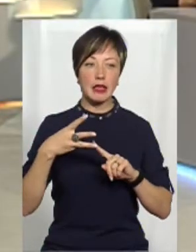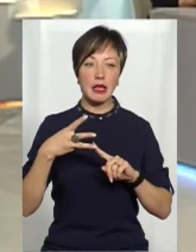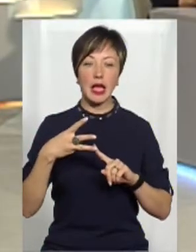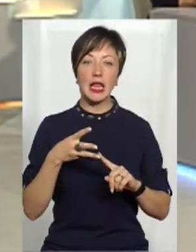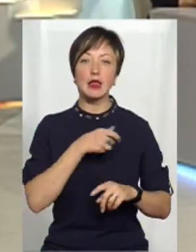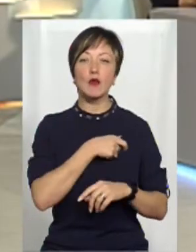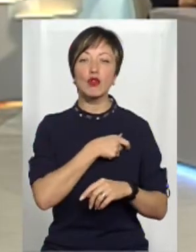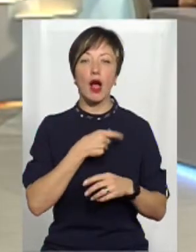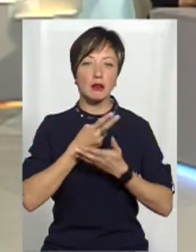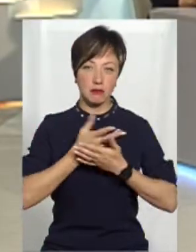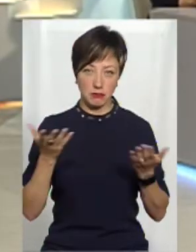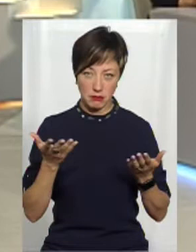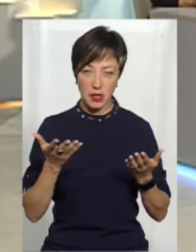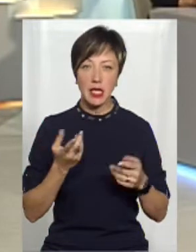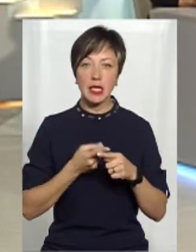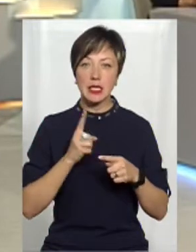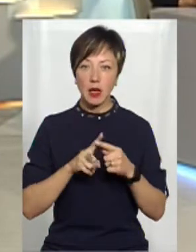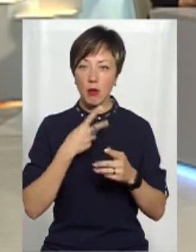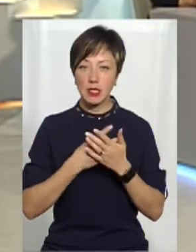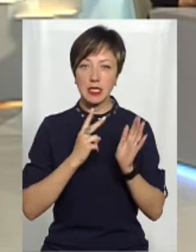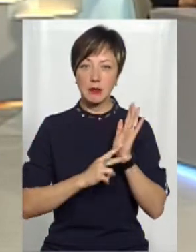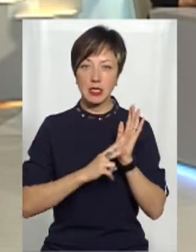депутатського корпусу. Цей показник